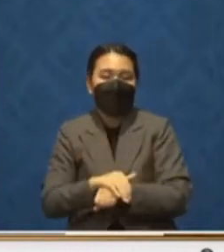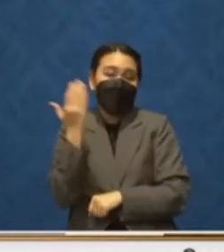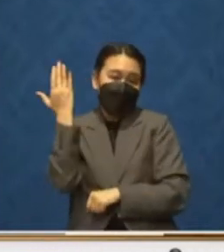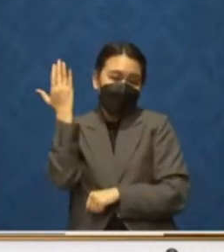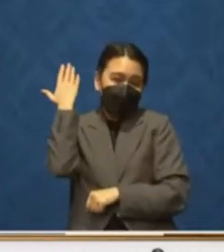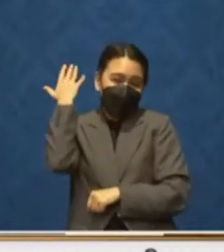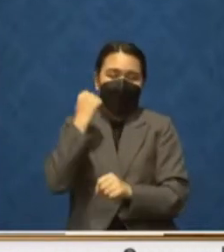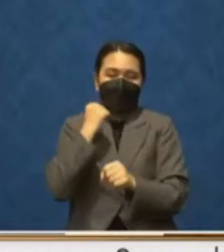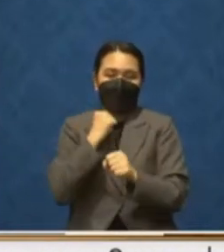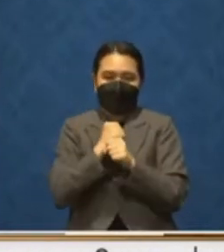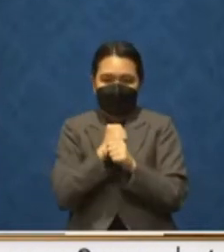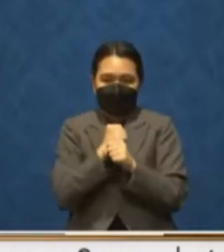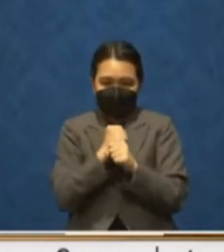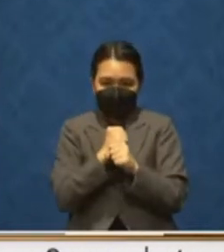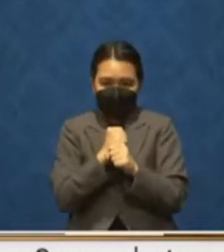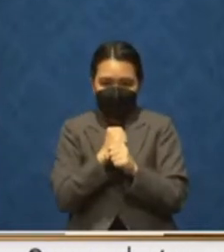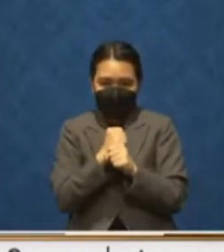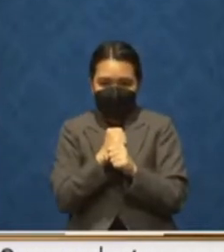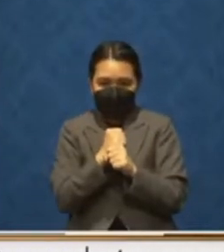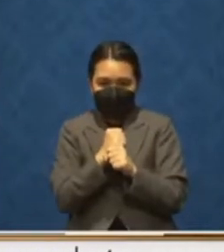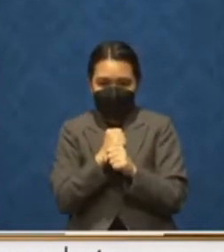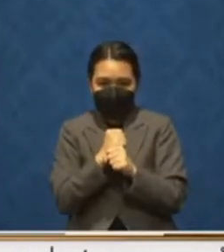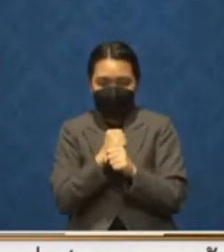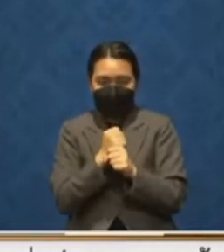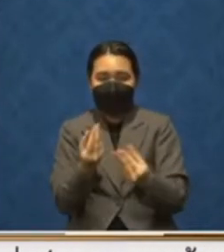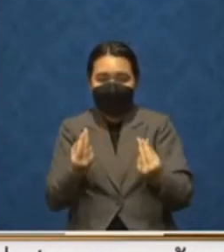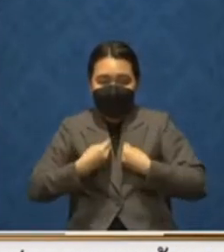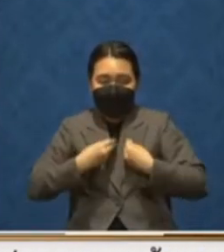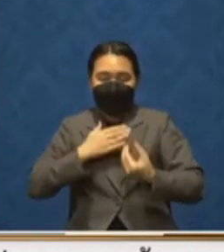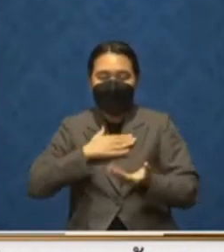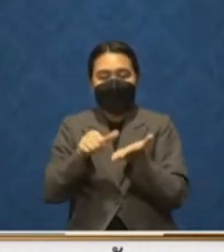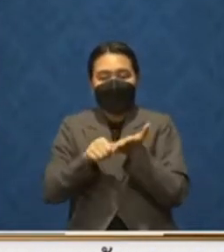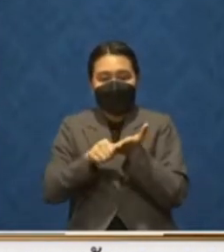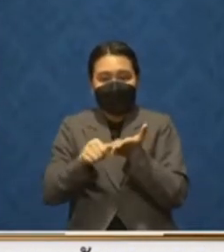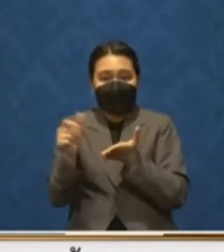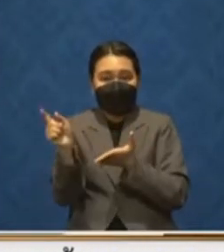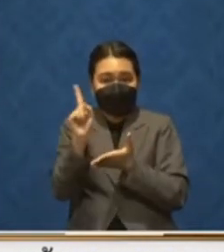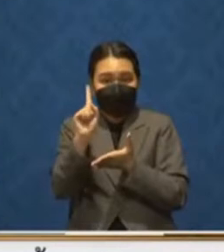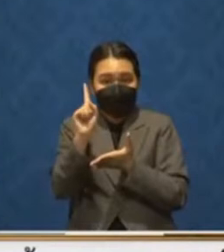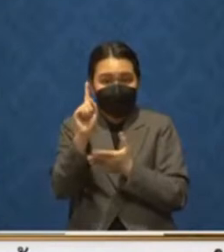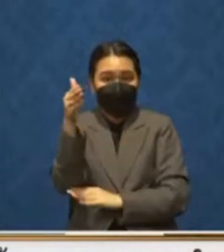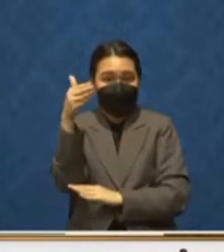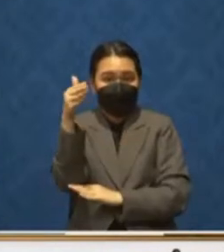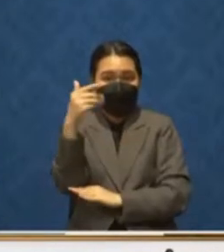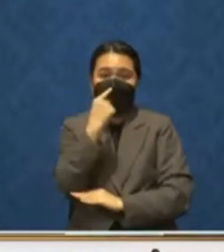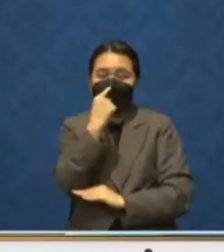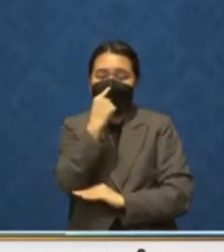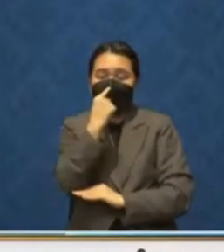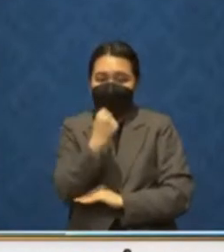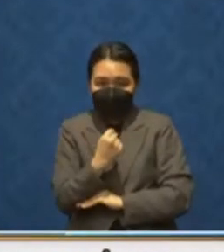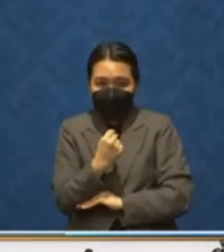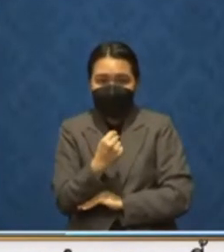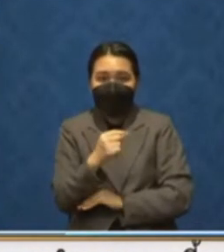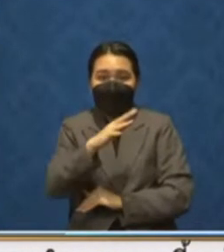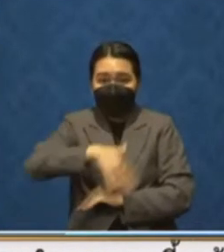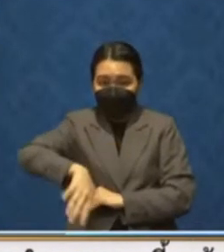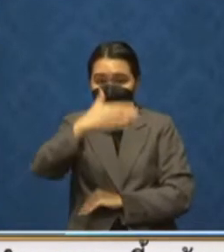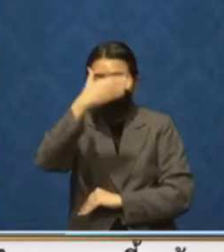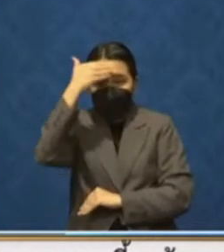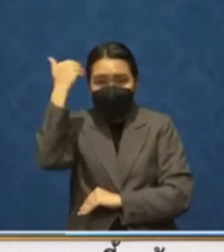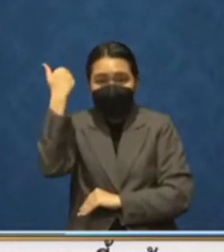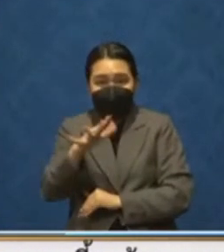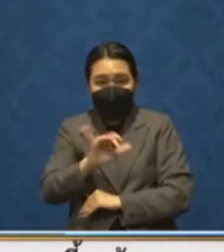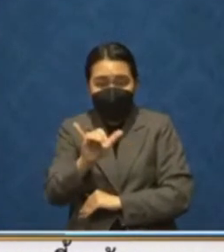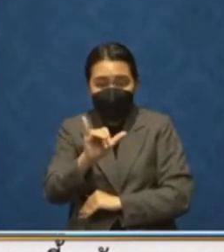ผ่านมาที่ทิ้งหรือทอดหรือวางไว้ผมแกอันแรกคือการปลดธงแดงไอเคโอท่านลืมไปแล้วรึยังครับนะ